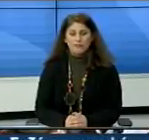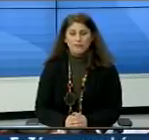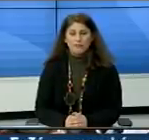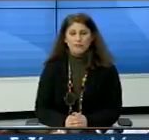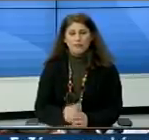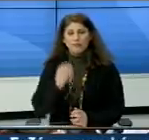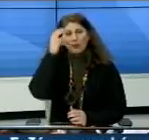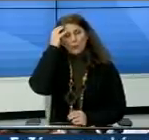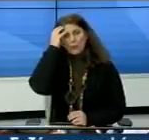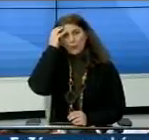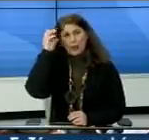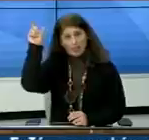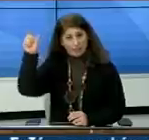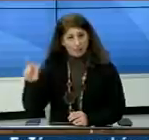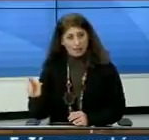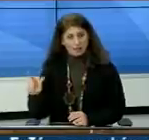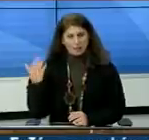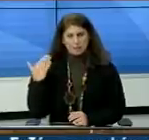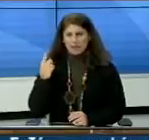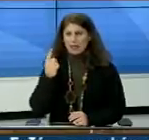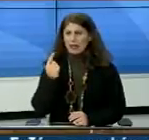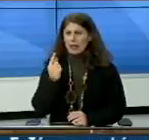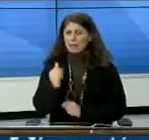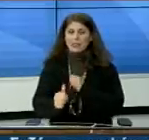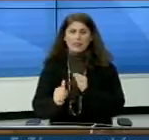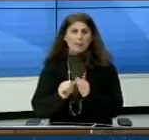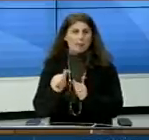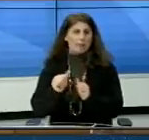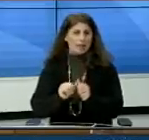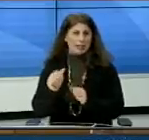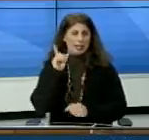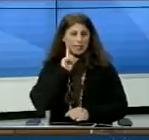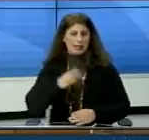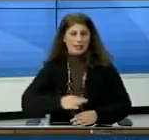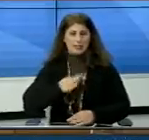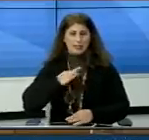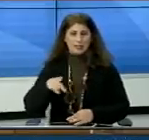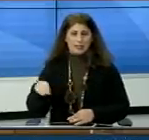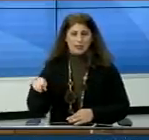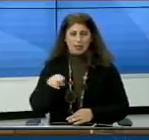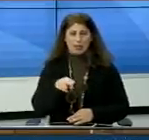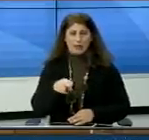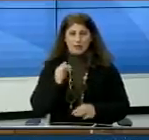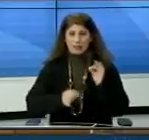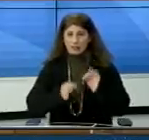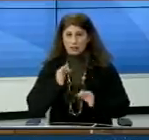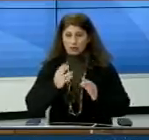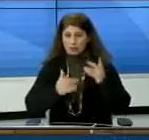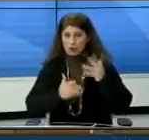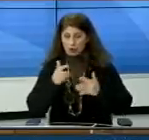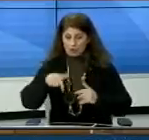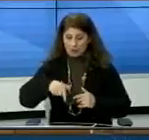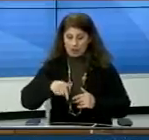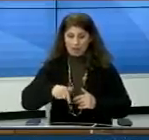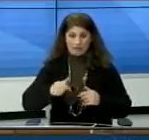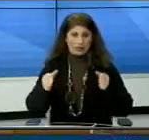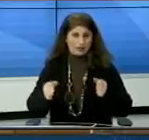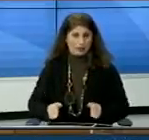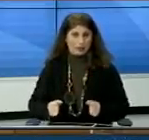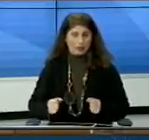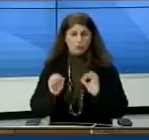Θα θυμάστε ότι πριν από 1,5 μήνα, κυρίες και κύριοι συνάδελφοι, στη συζήτηση για τον προϋπολογισμό, από αυτό το βήμα,